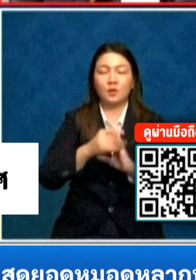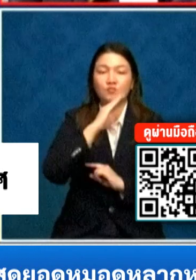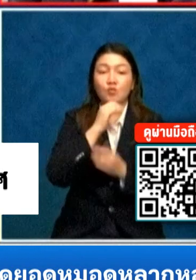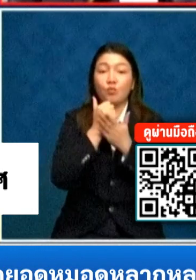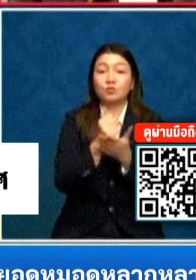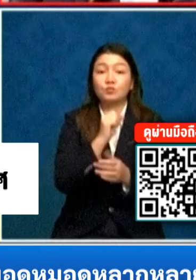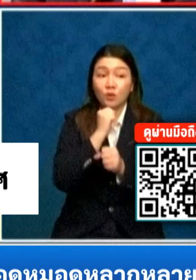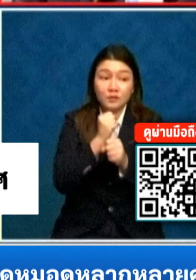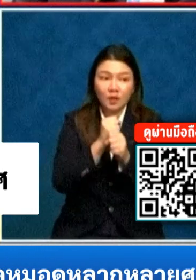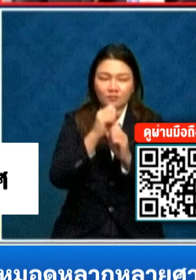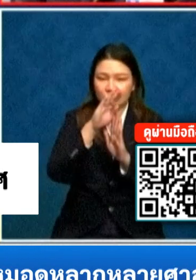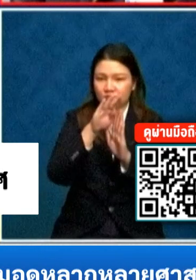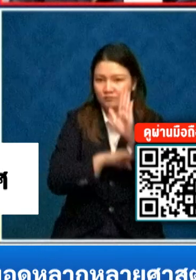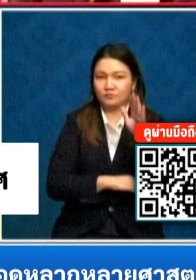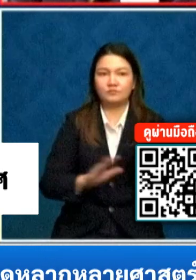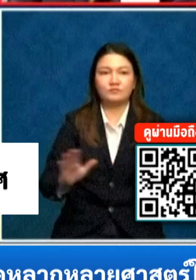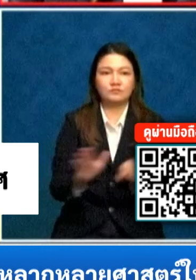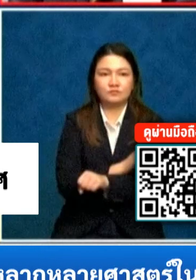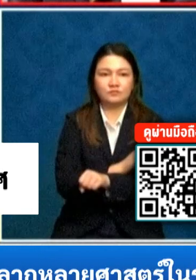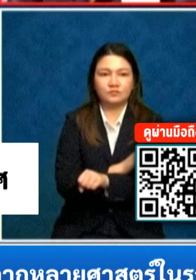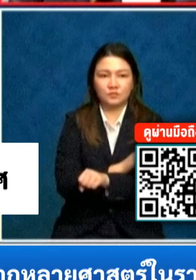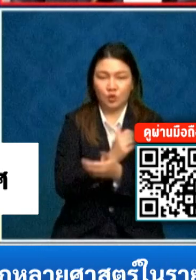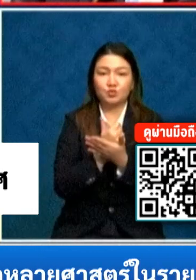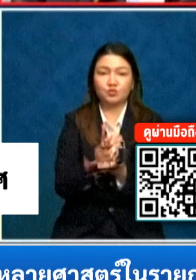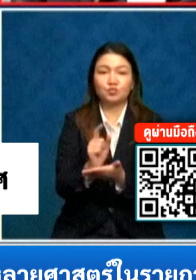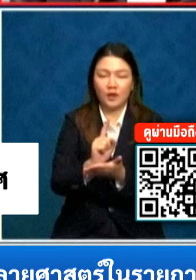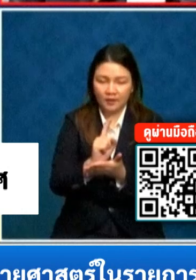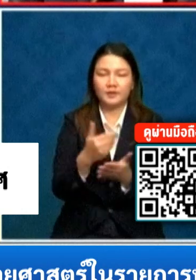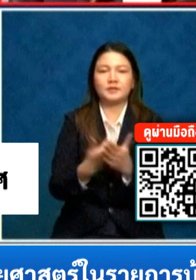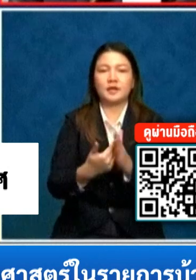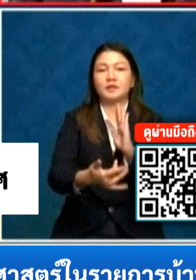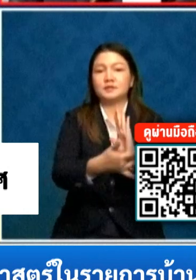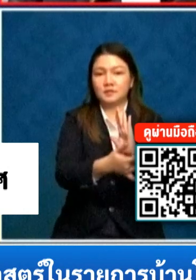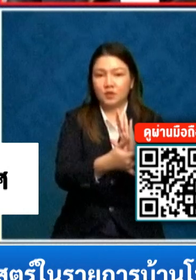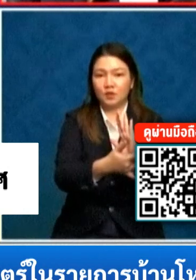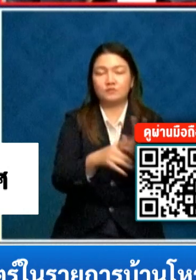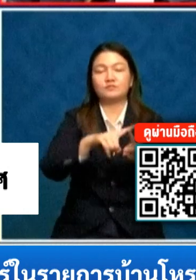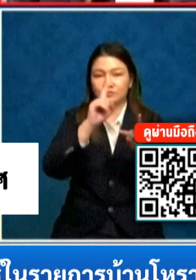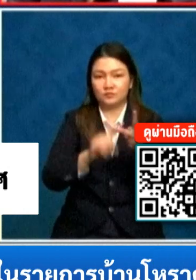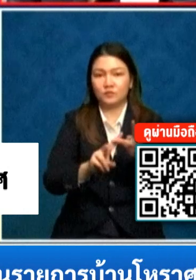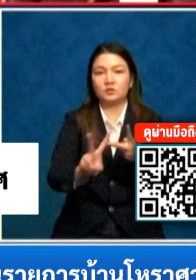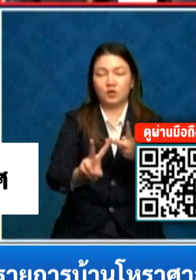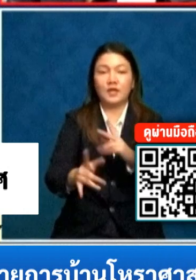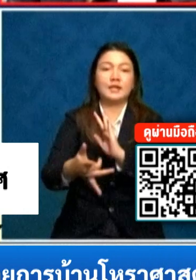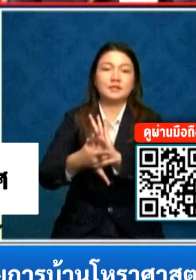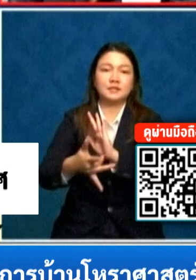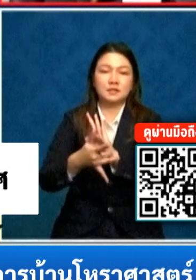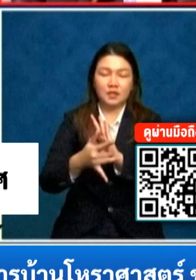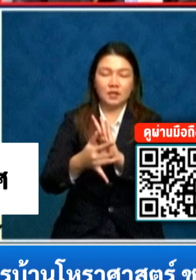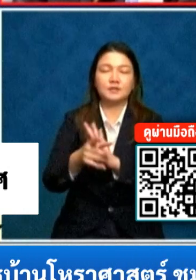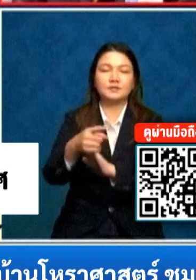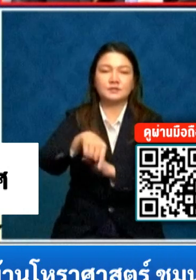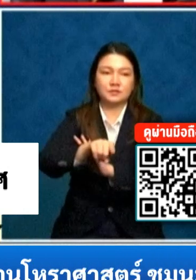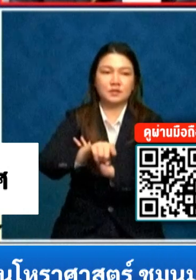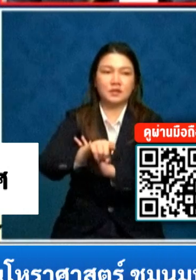มบูรณ์ถูกต้องแล้วนะครับนอกจากจะมี Digital Wallet แล้วก็จะต้องมี Digital Identity Wallet ด้ว